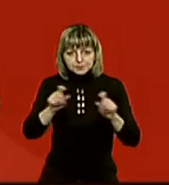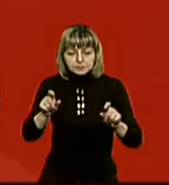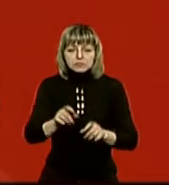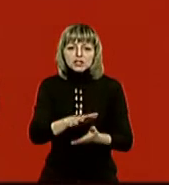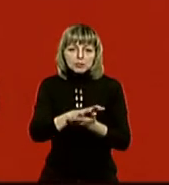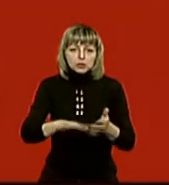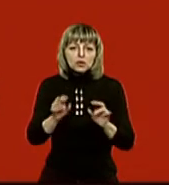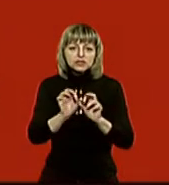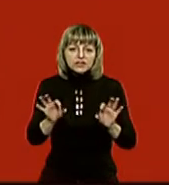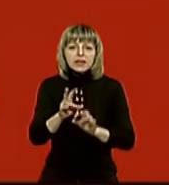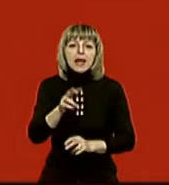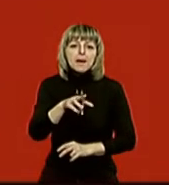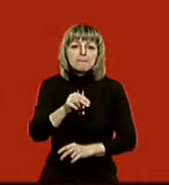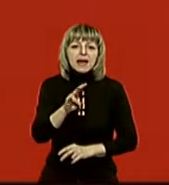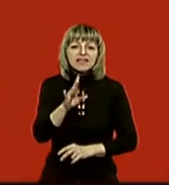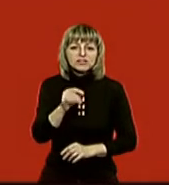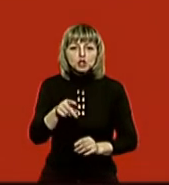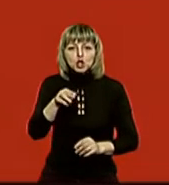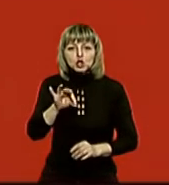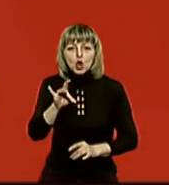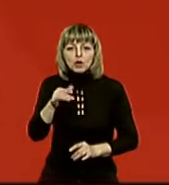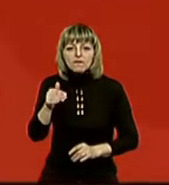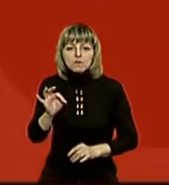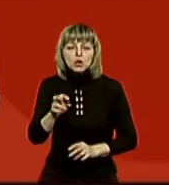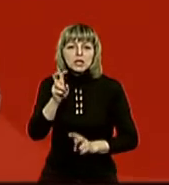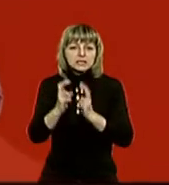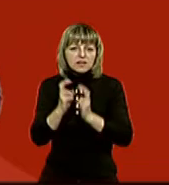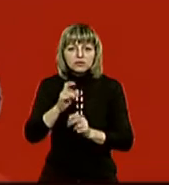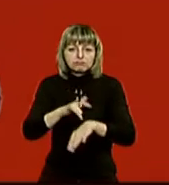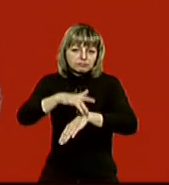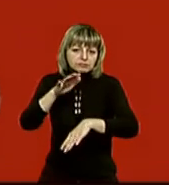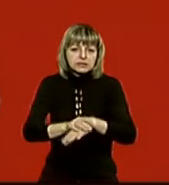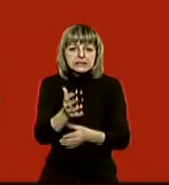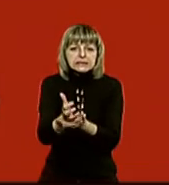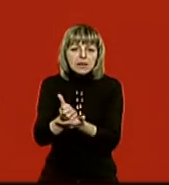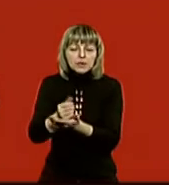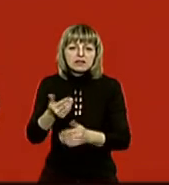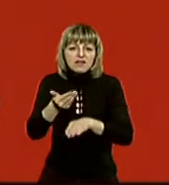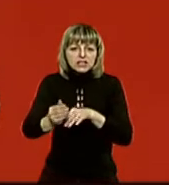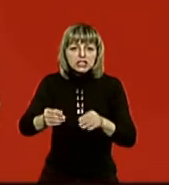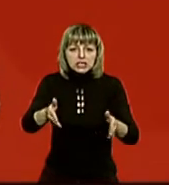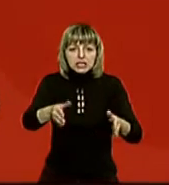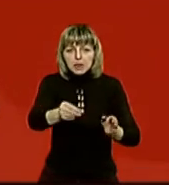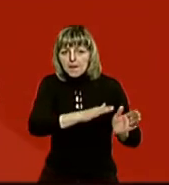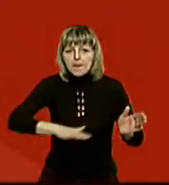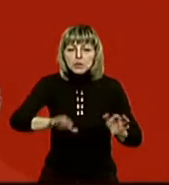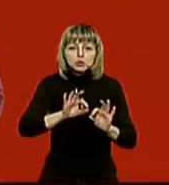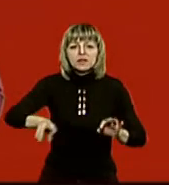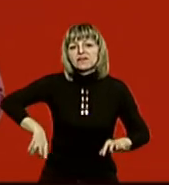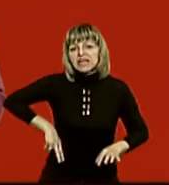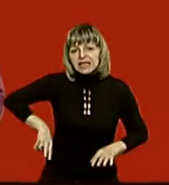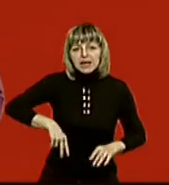Продовжуємо випуск. На Маневицькому торфозаводі повністю вичерпали запаси на відведених площах, розповів директор